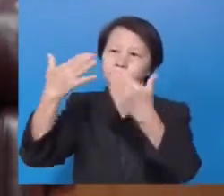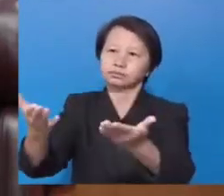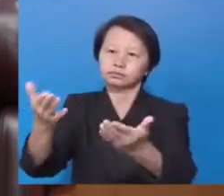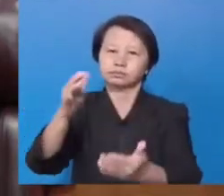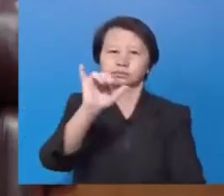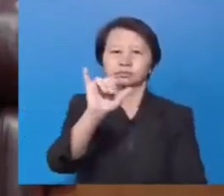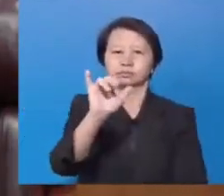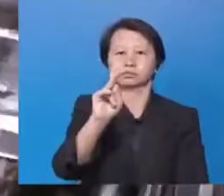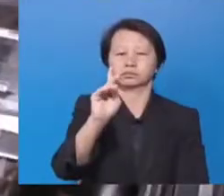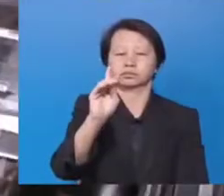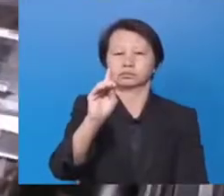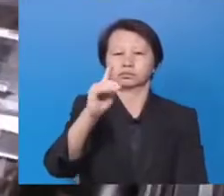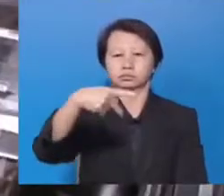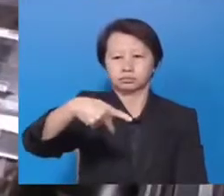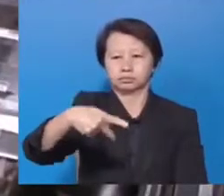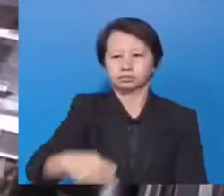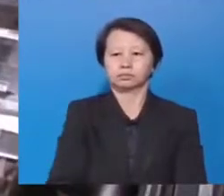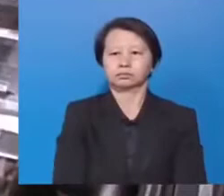Terimakasih ketua